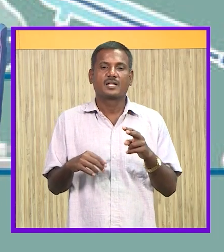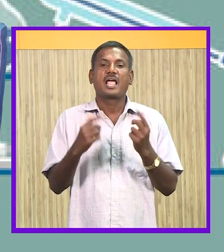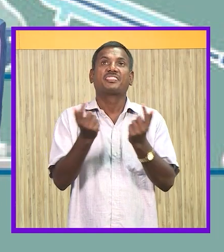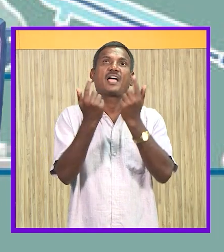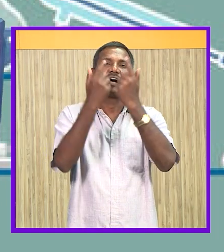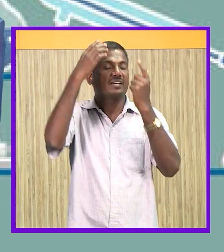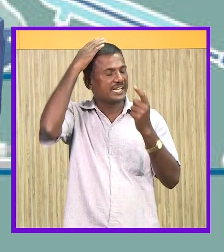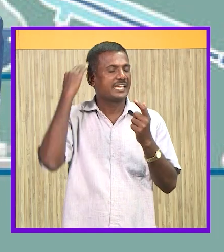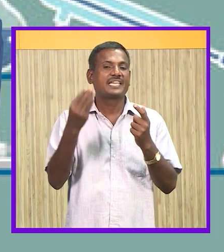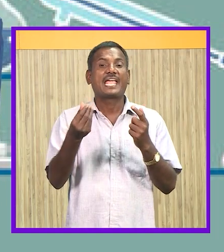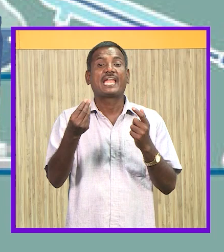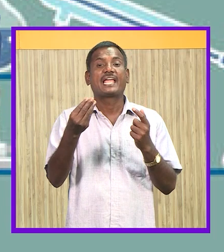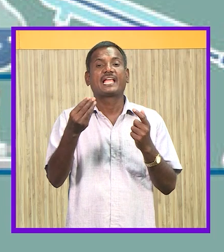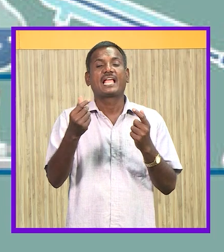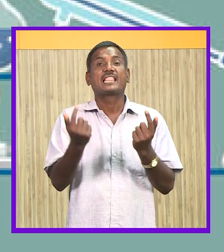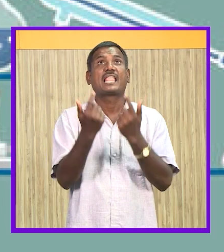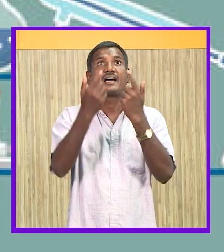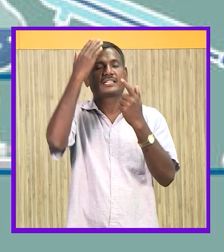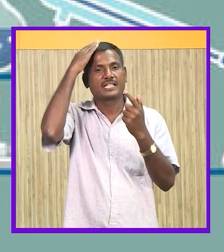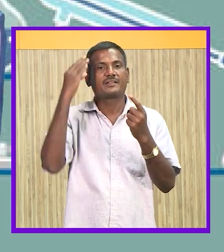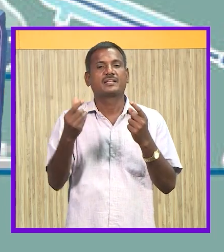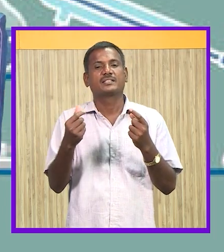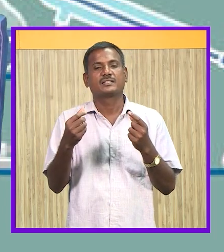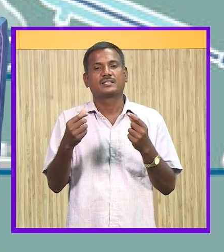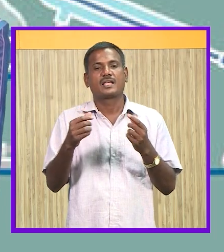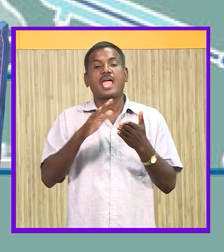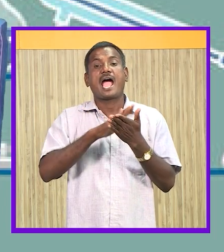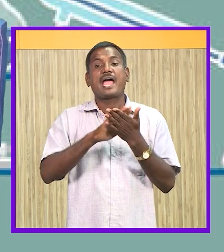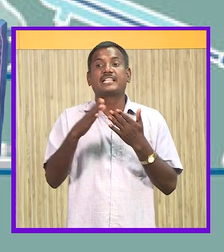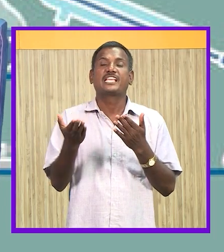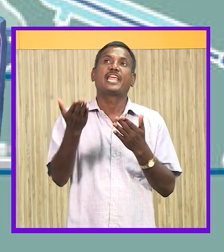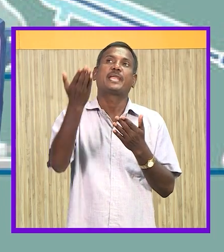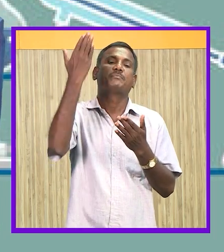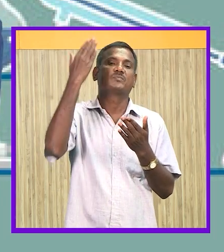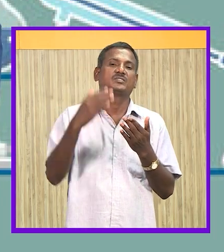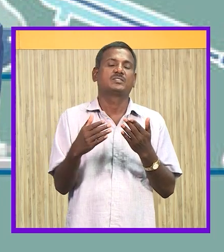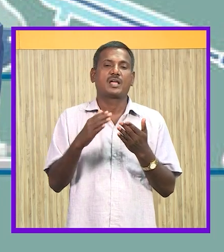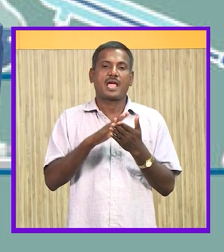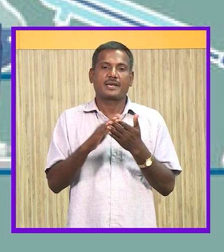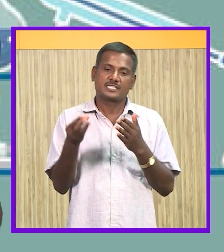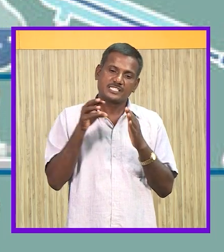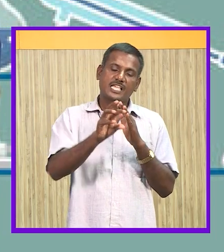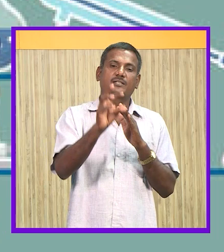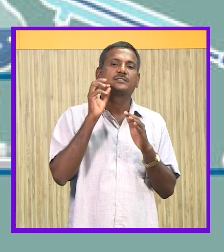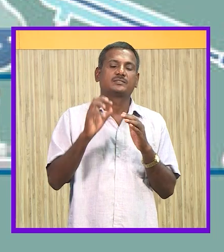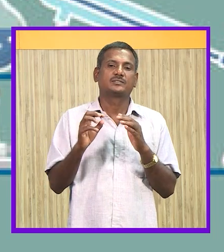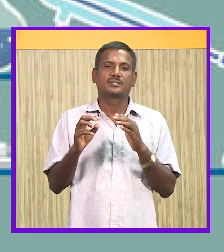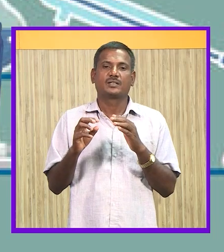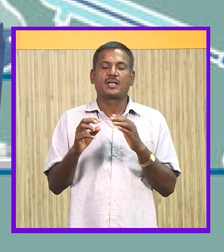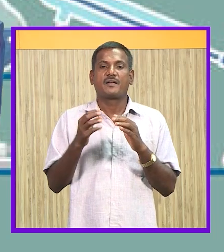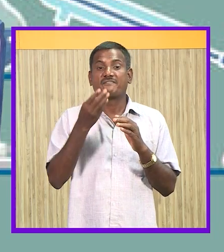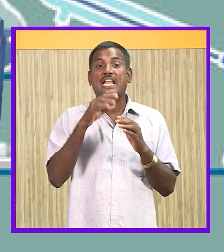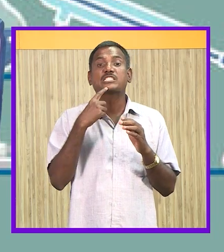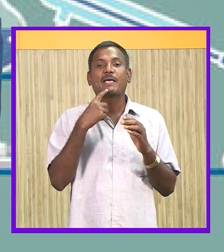தாவர எண்ணெய், திரவ நிலையில் இருக்கக்கூடிய தாவர எண்ணெயில் ஹைட்ரஜன் ஏற்றம் செய்யும்போது, அதாவது ஹைட்ரஜனை சேர்க்கும்போது இந்த